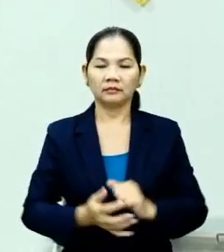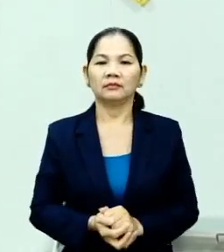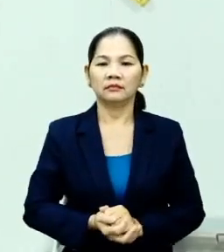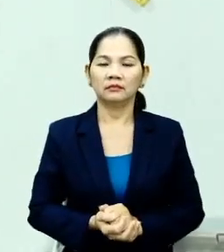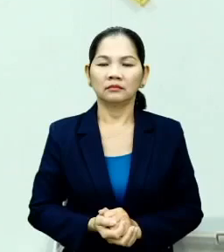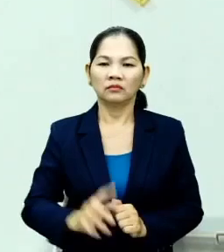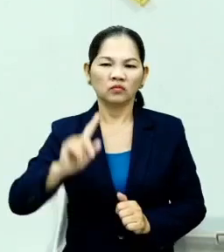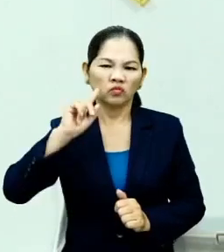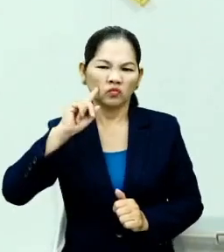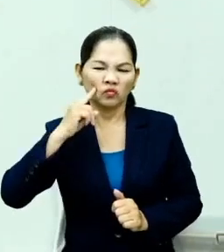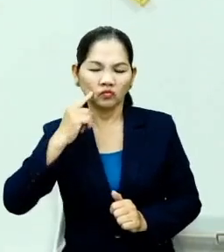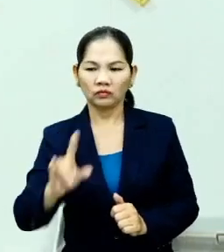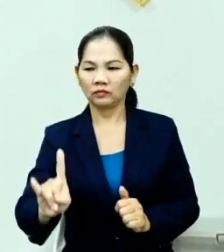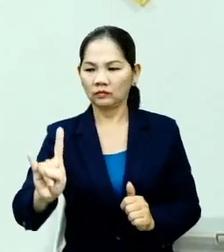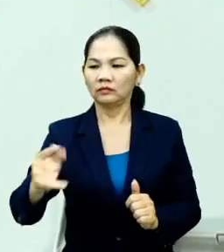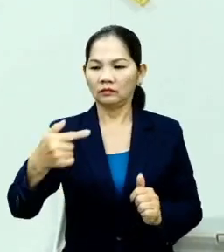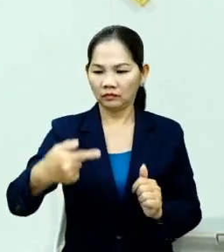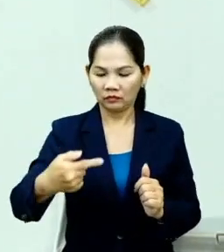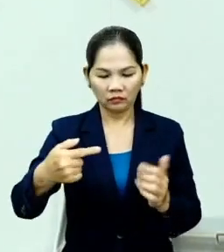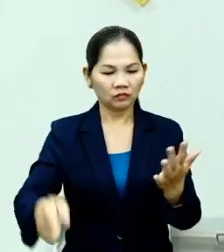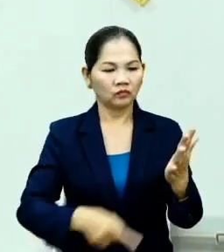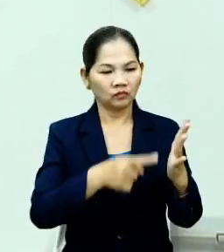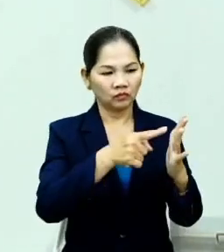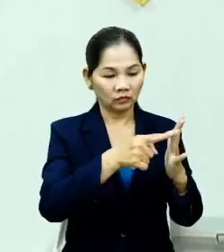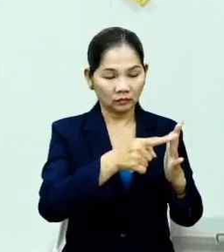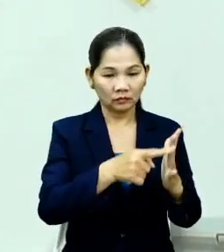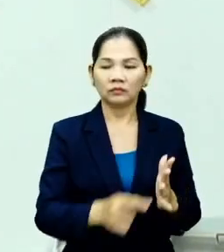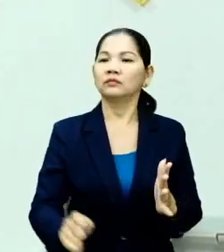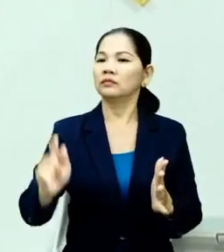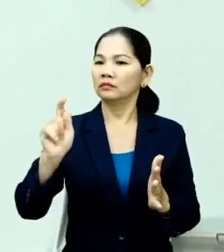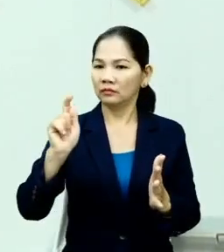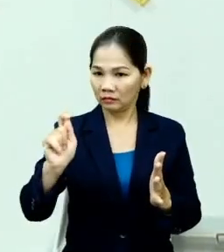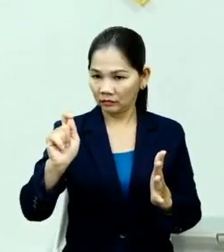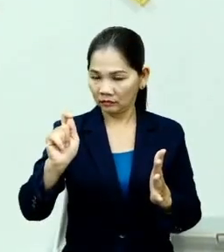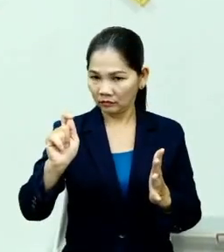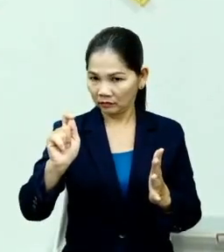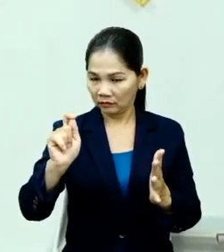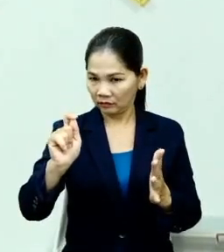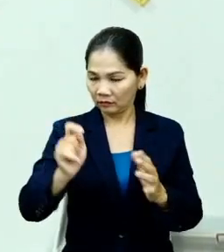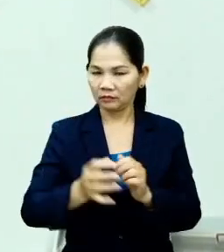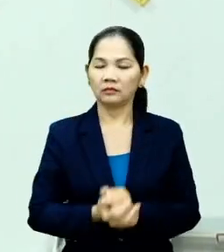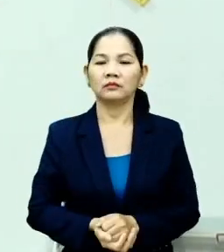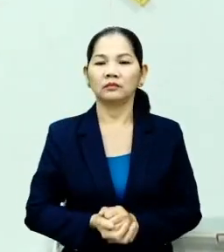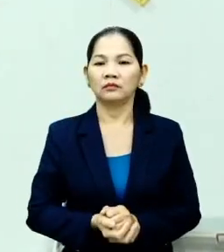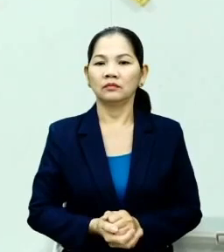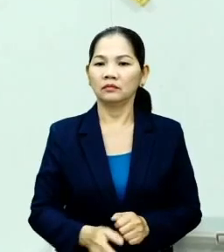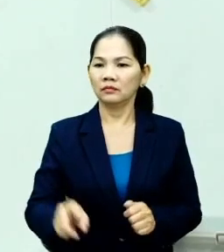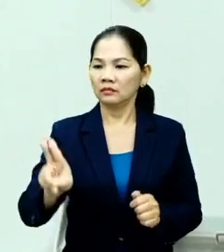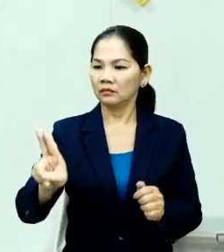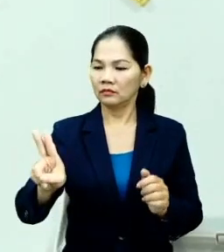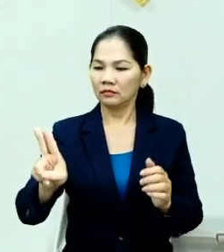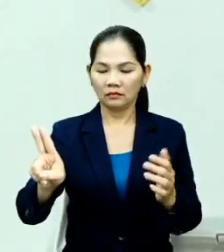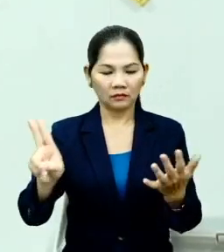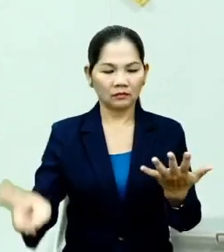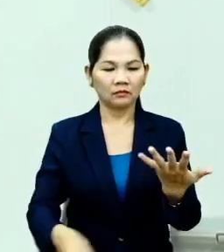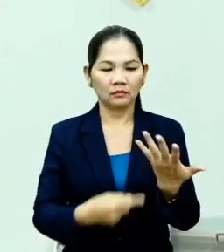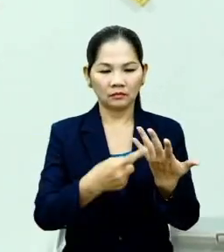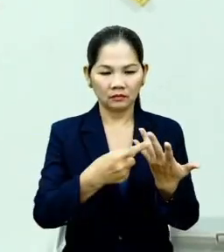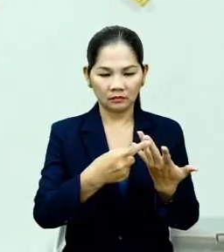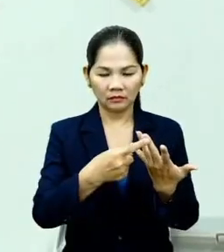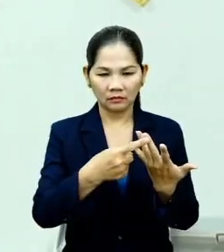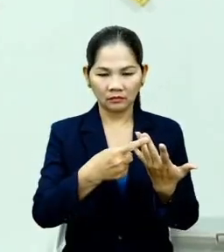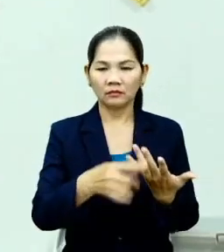con. Mà chô ú. Mà chô nâng rô. Mà chô. Ờ